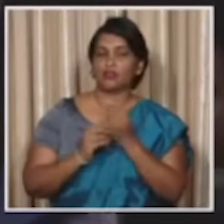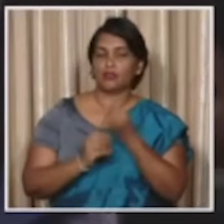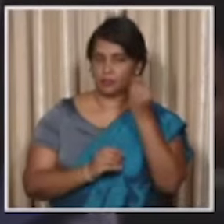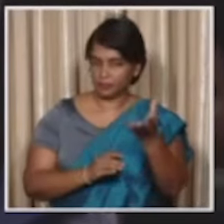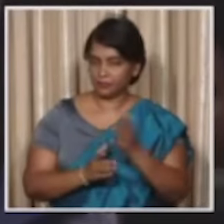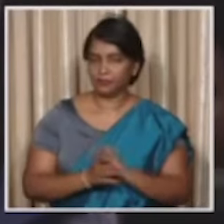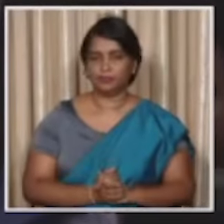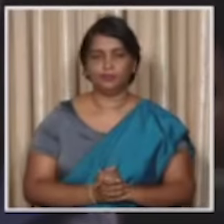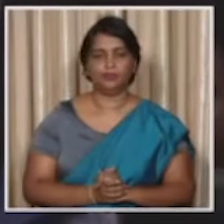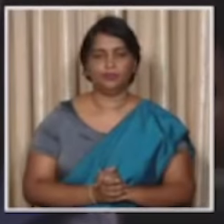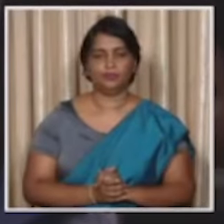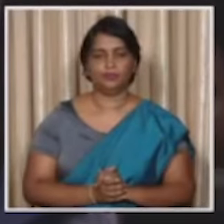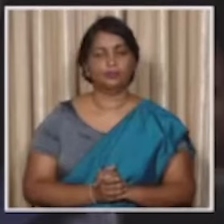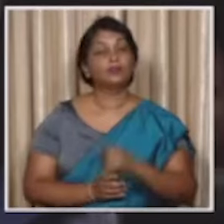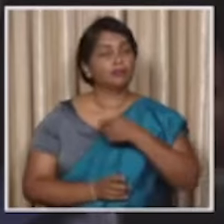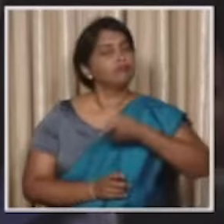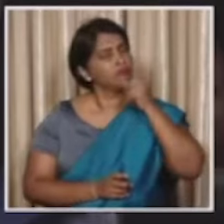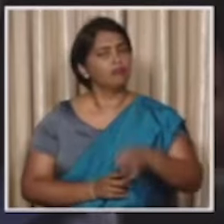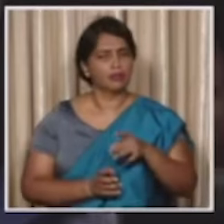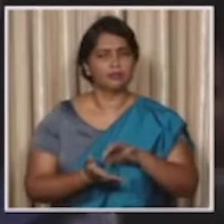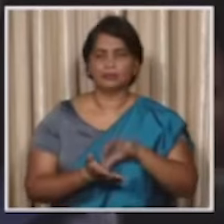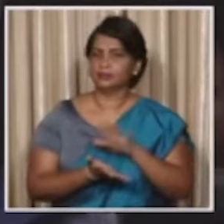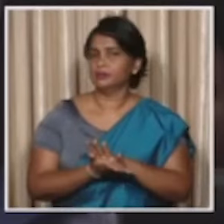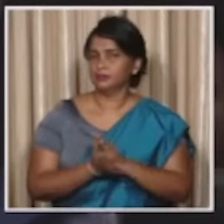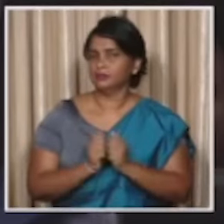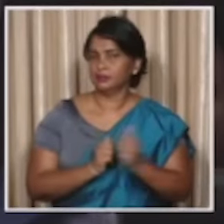එක. ඒක අනිවාර්යෙන් කළ යුතුයි.